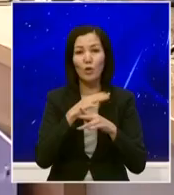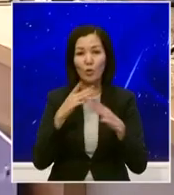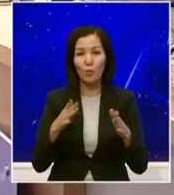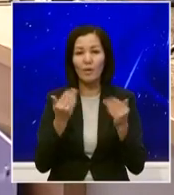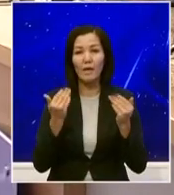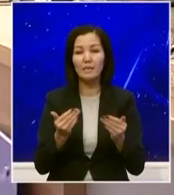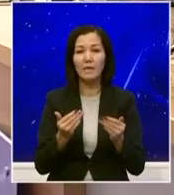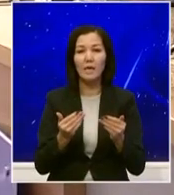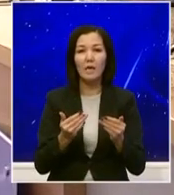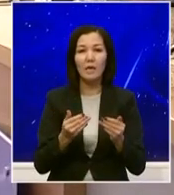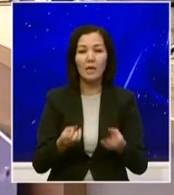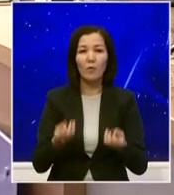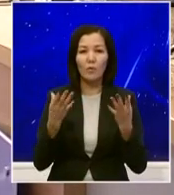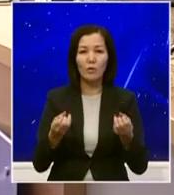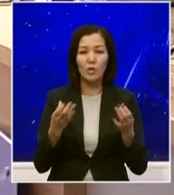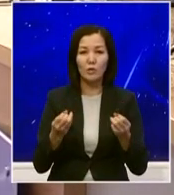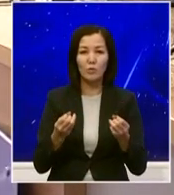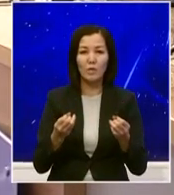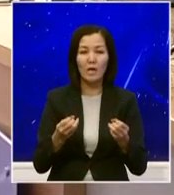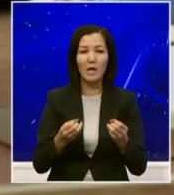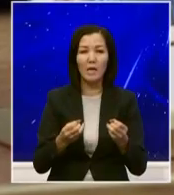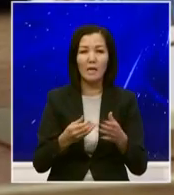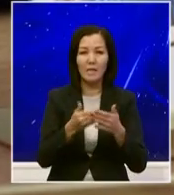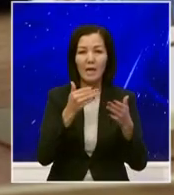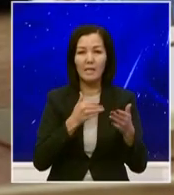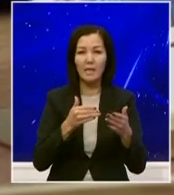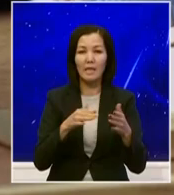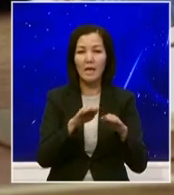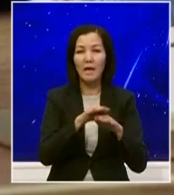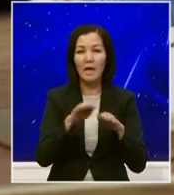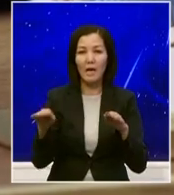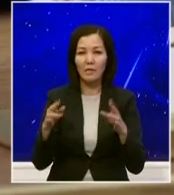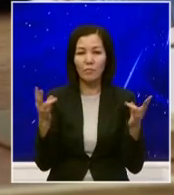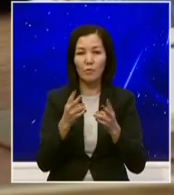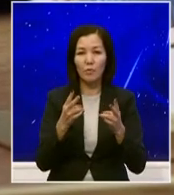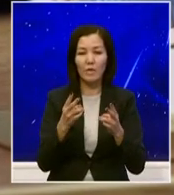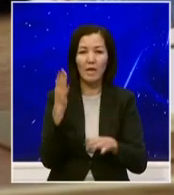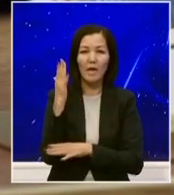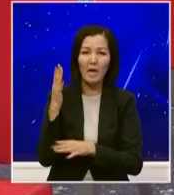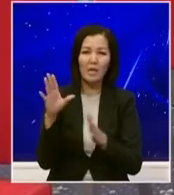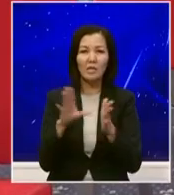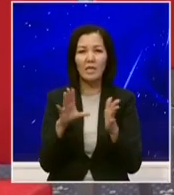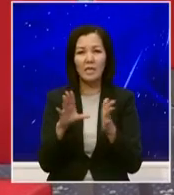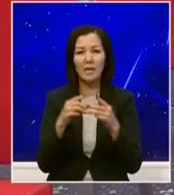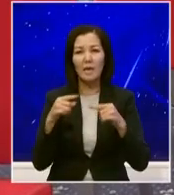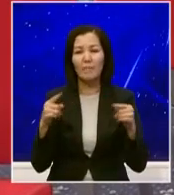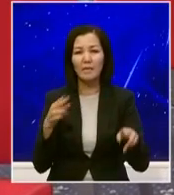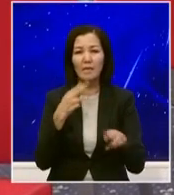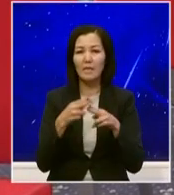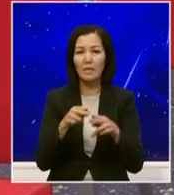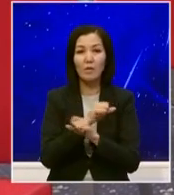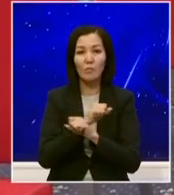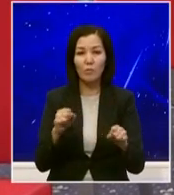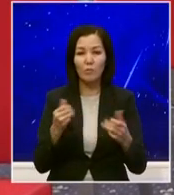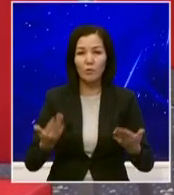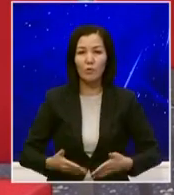Сонымен қатар мамандар от шашуды іске қосарда алаң тегіс болуы керек, оның үстінде ағаштар, электр желілері және басқа да кедергілер